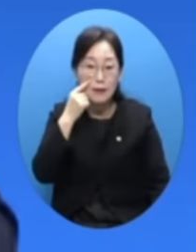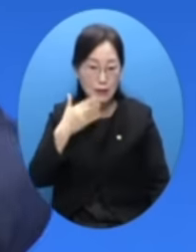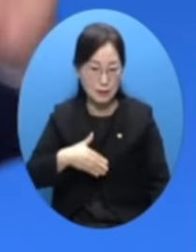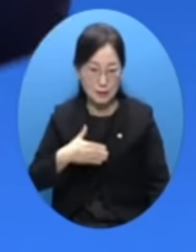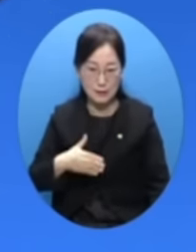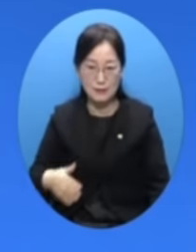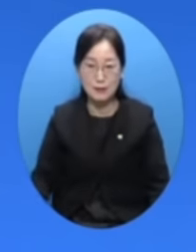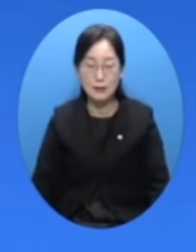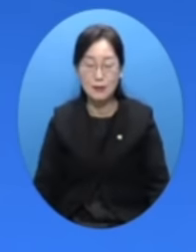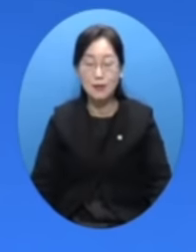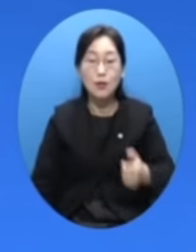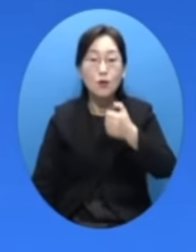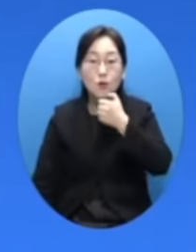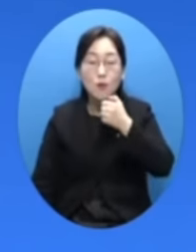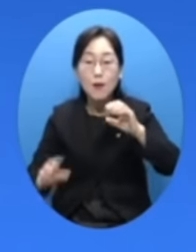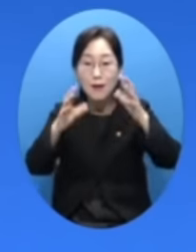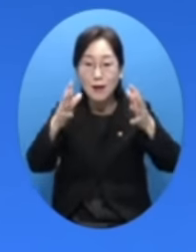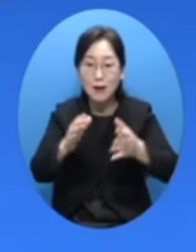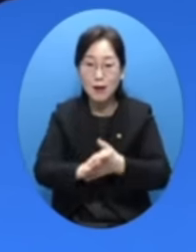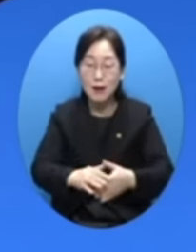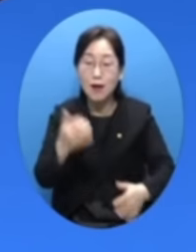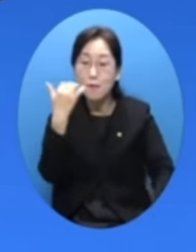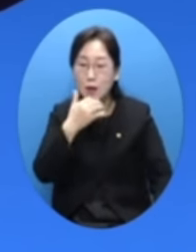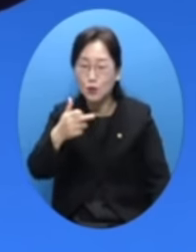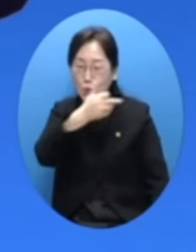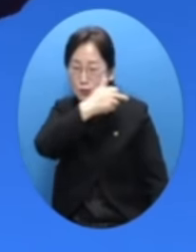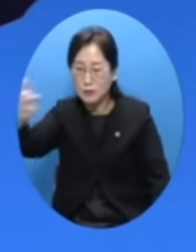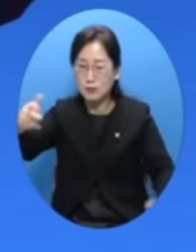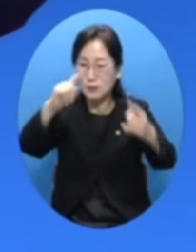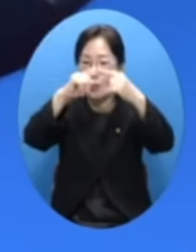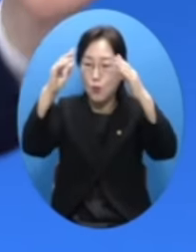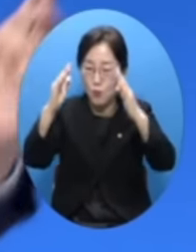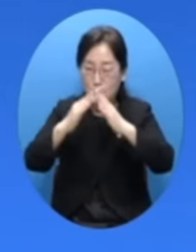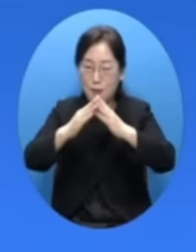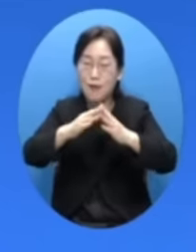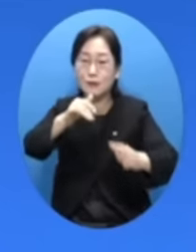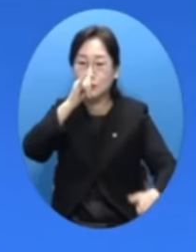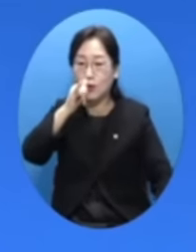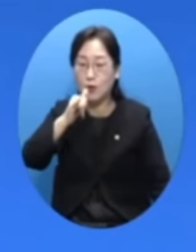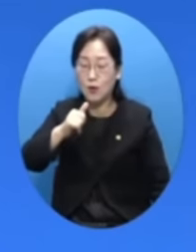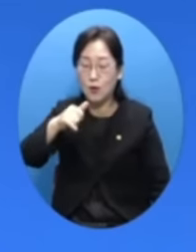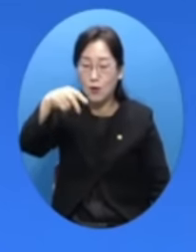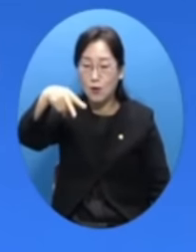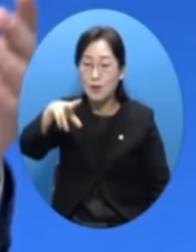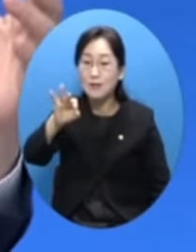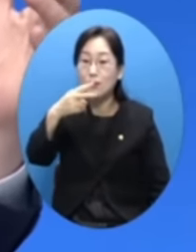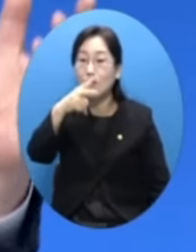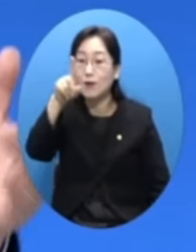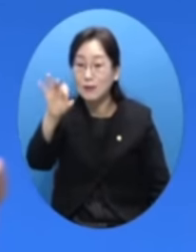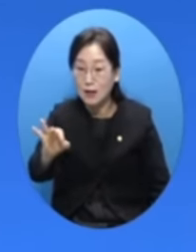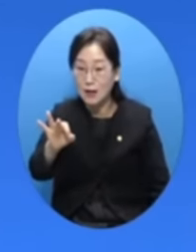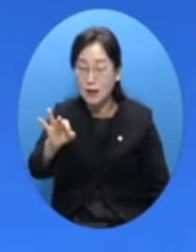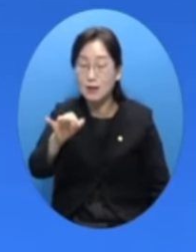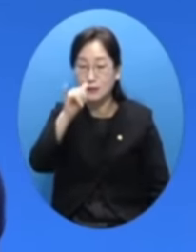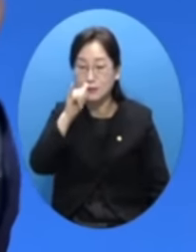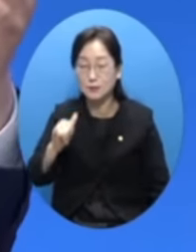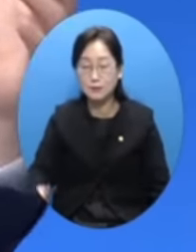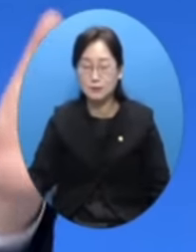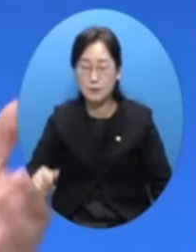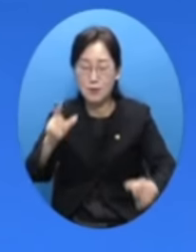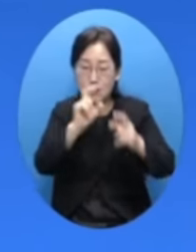아시겠지만 로마 성페드로 대성당이 있습니다. 어마어마한 대성당이 있는데 이 대성당을 이제